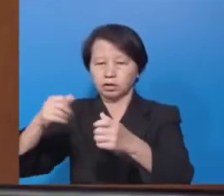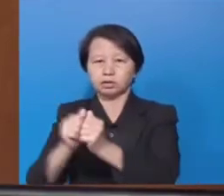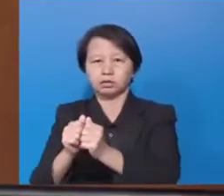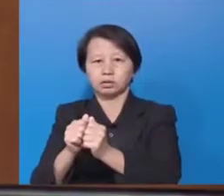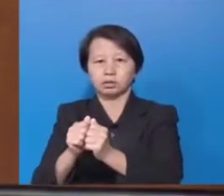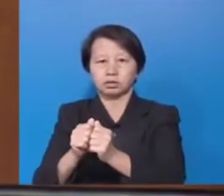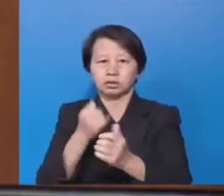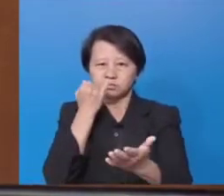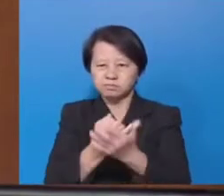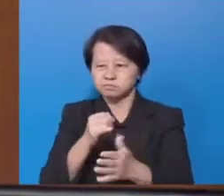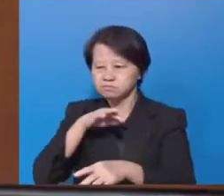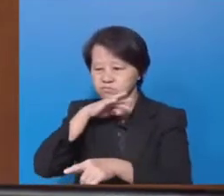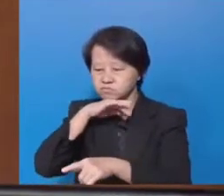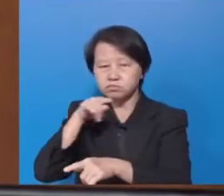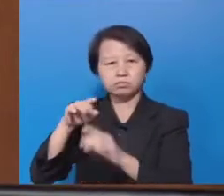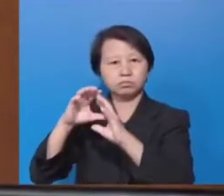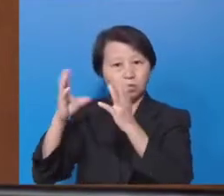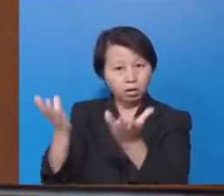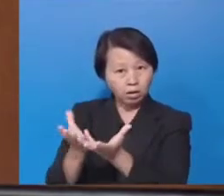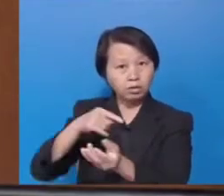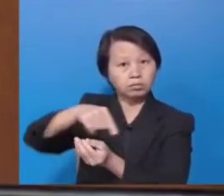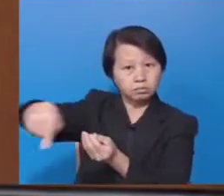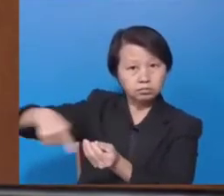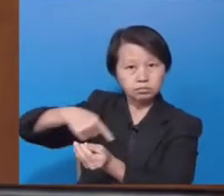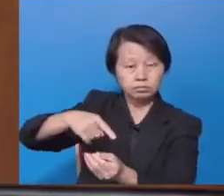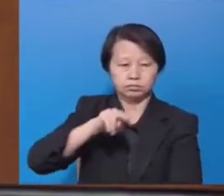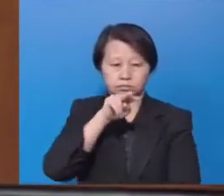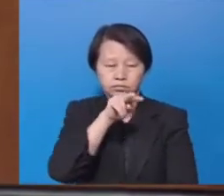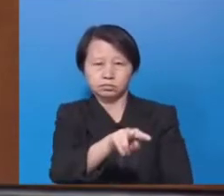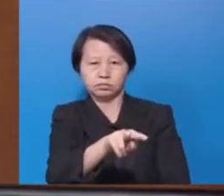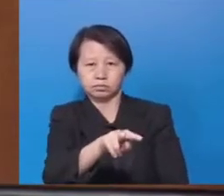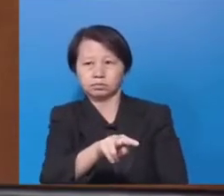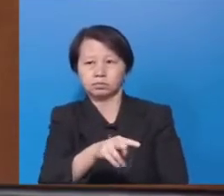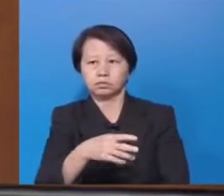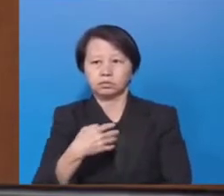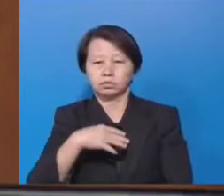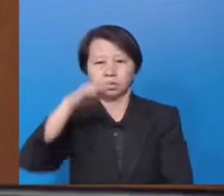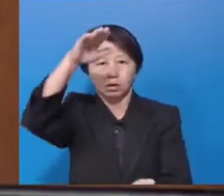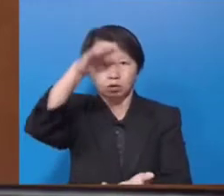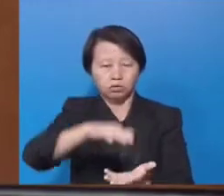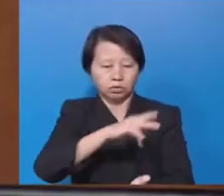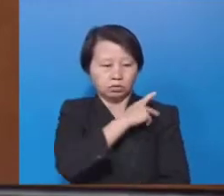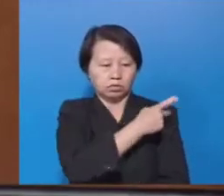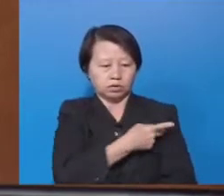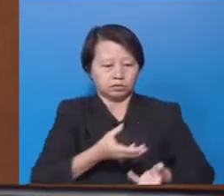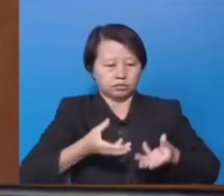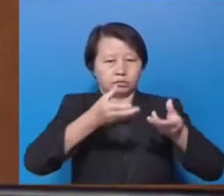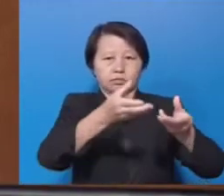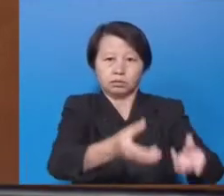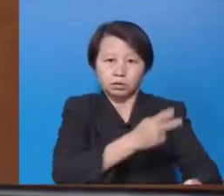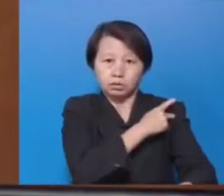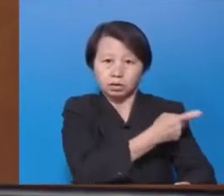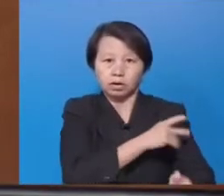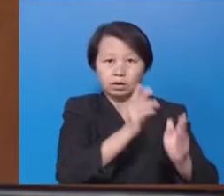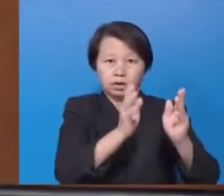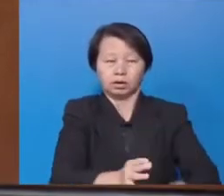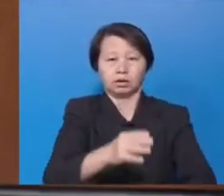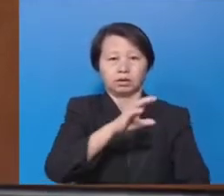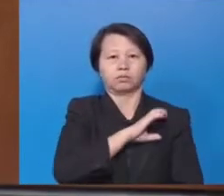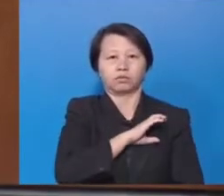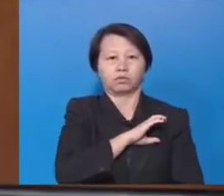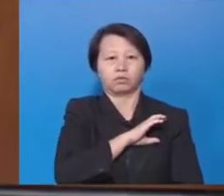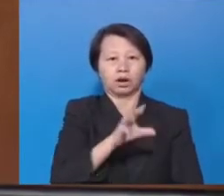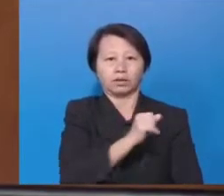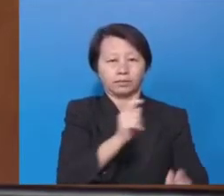dengan penyelam sekitar ini dan didapati bahwasanya penurunan kuasa yang diberikan kepada pihak-pihak